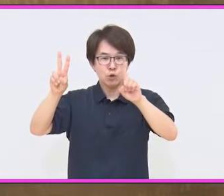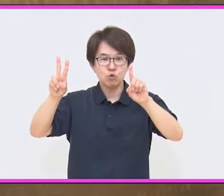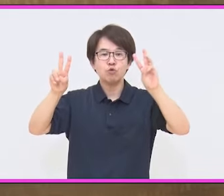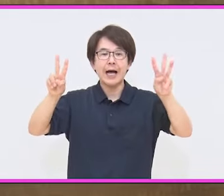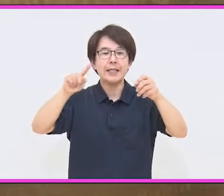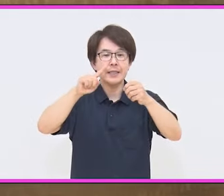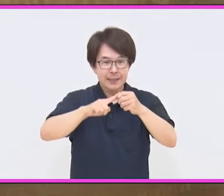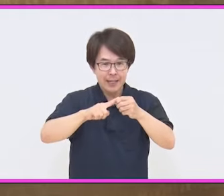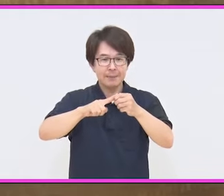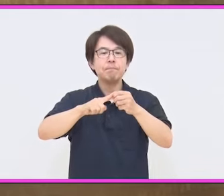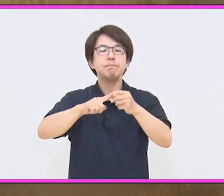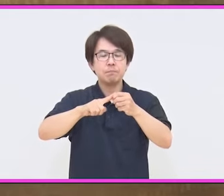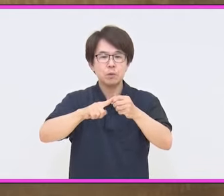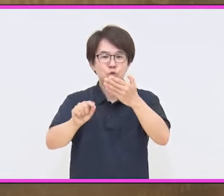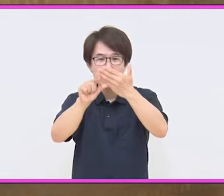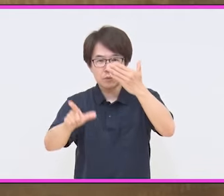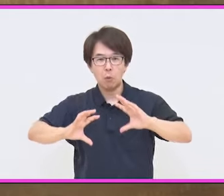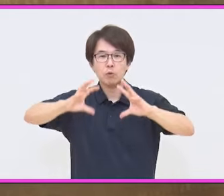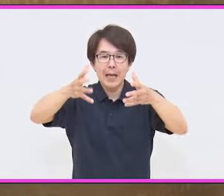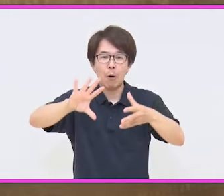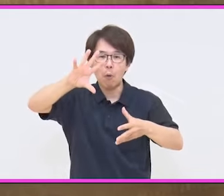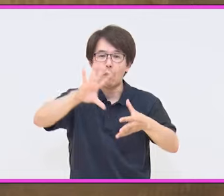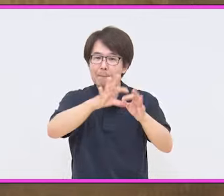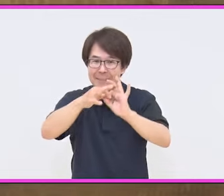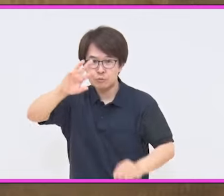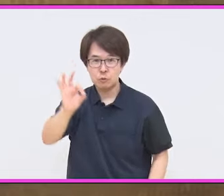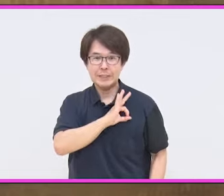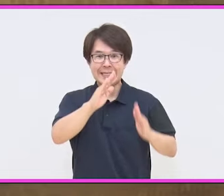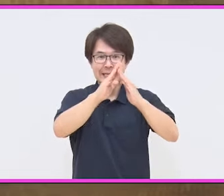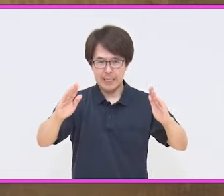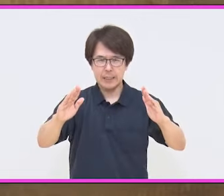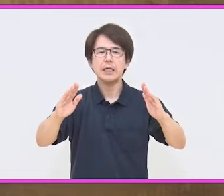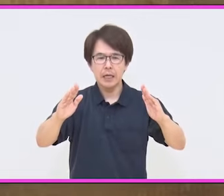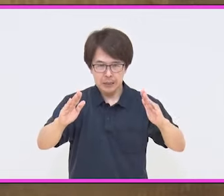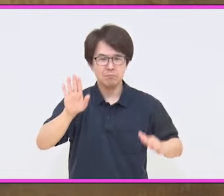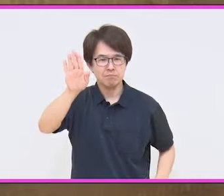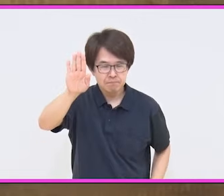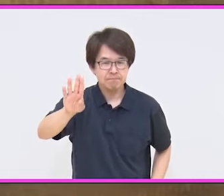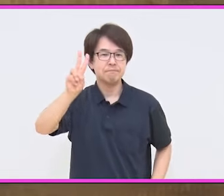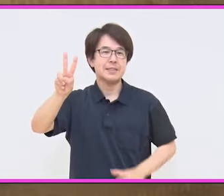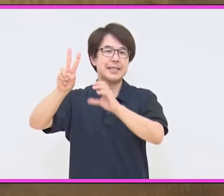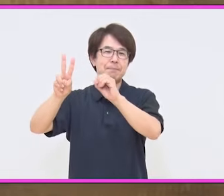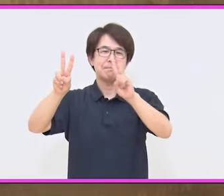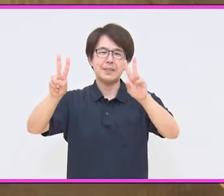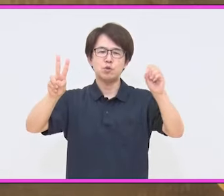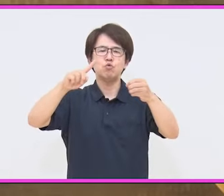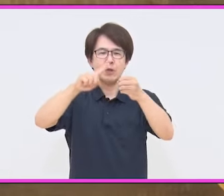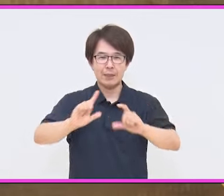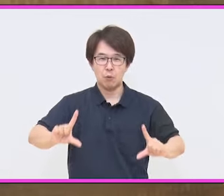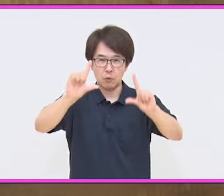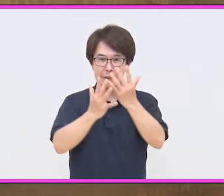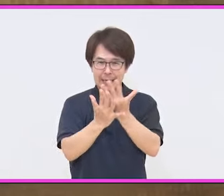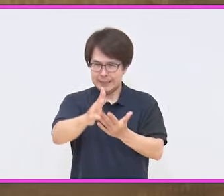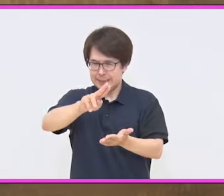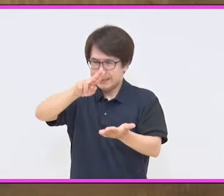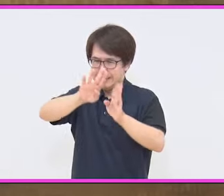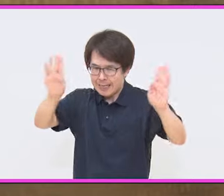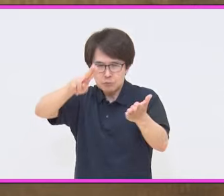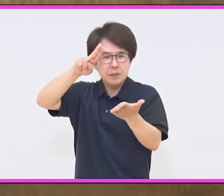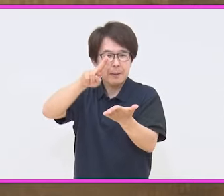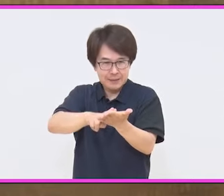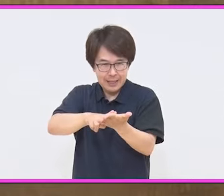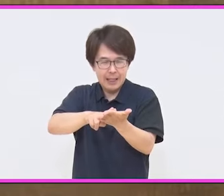際オリンピック委員会の総会で2020年東京大会の開催が決定して以来、パラリンピックを契